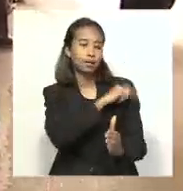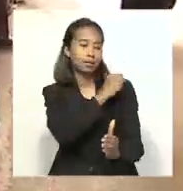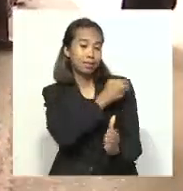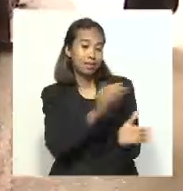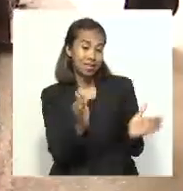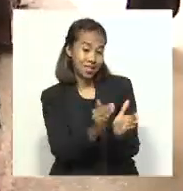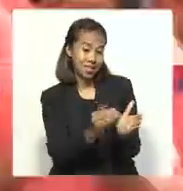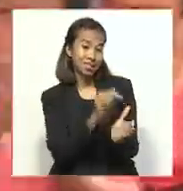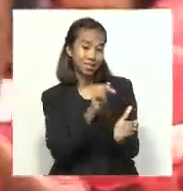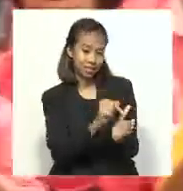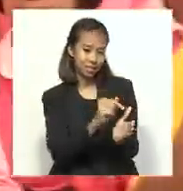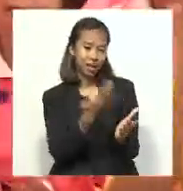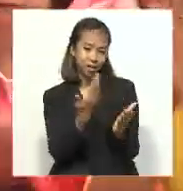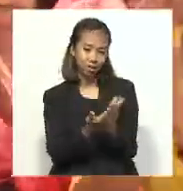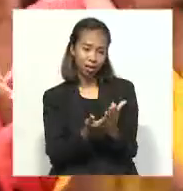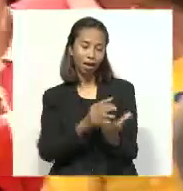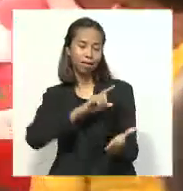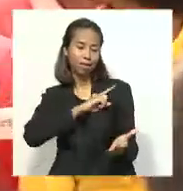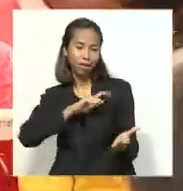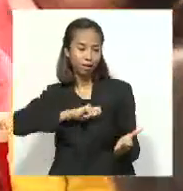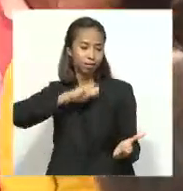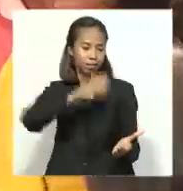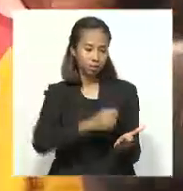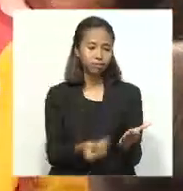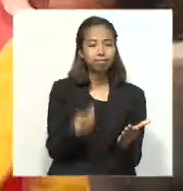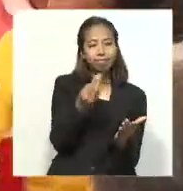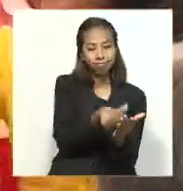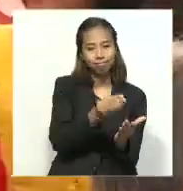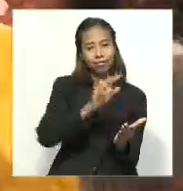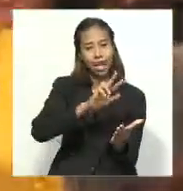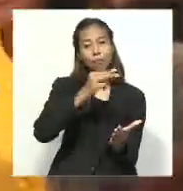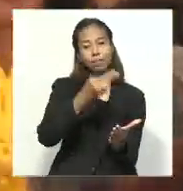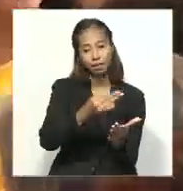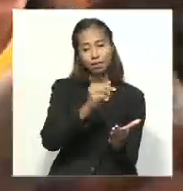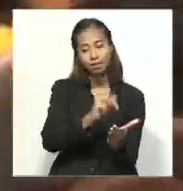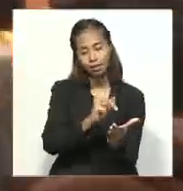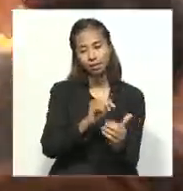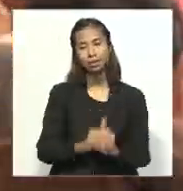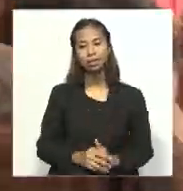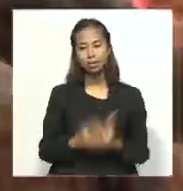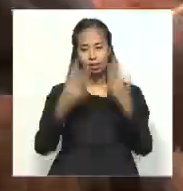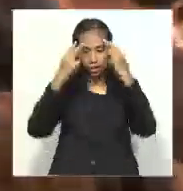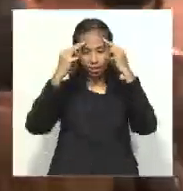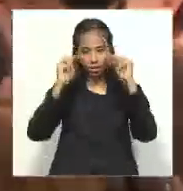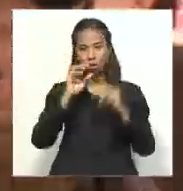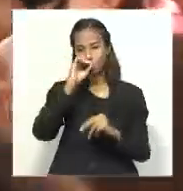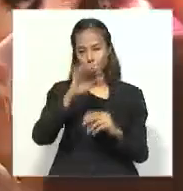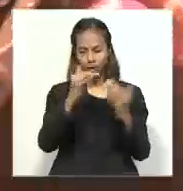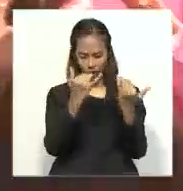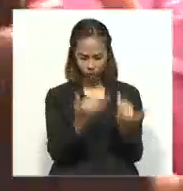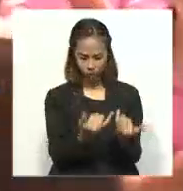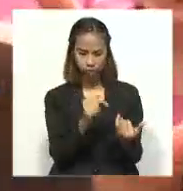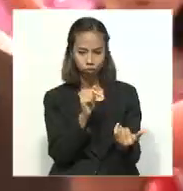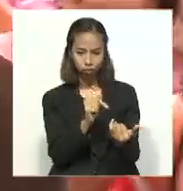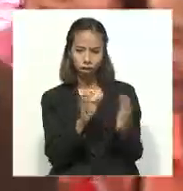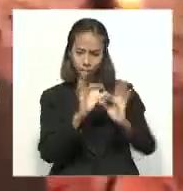มอบเงินส่วนตัวร่วมบริจาคสมทบทุนจำนวน 30,000 บาทนายกรัฐมนตรีกล่าวว่าระบบคลินิกหมอครอบครัวเ